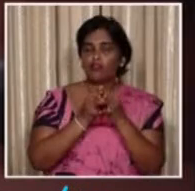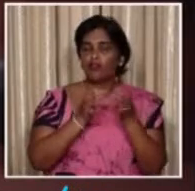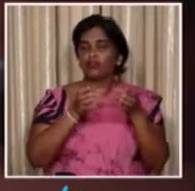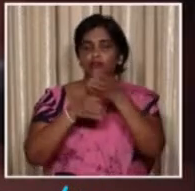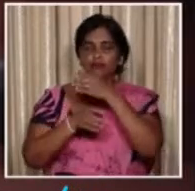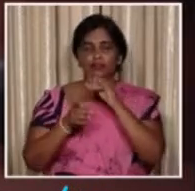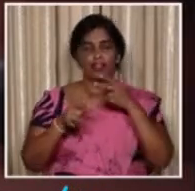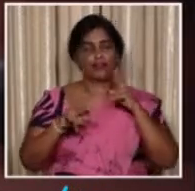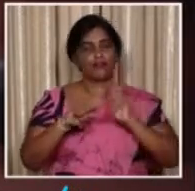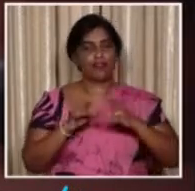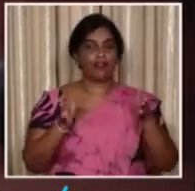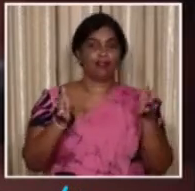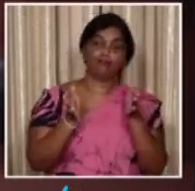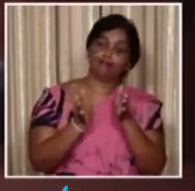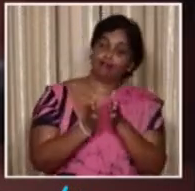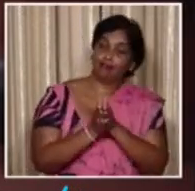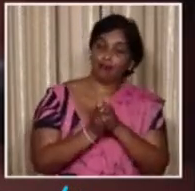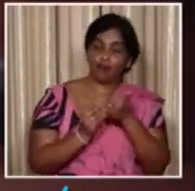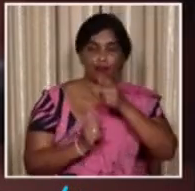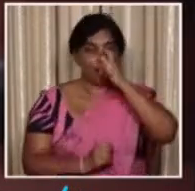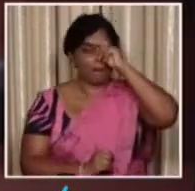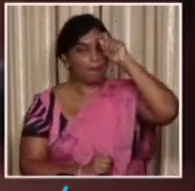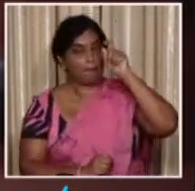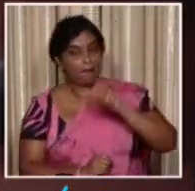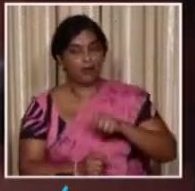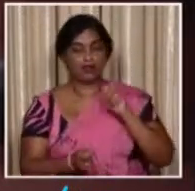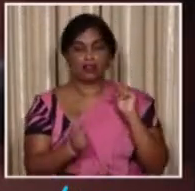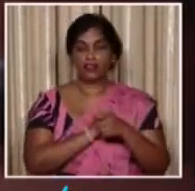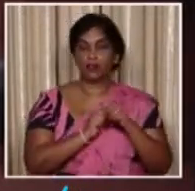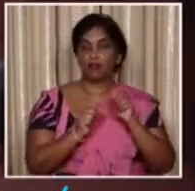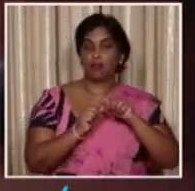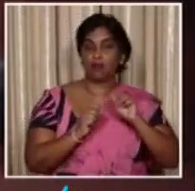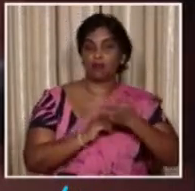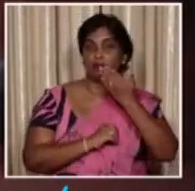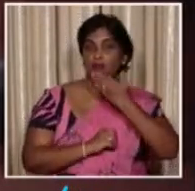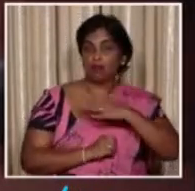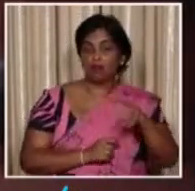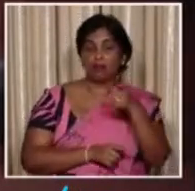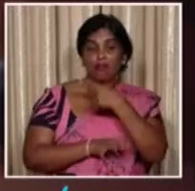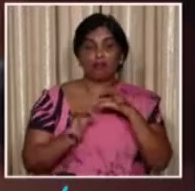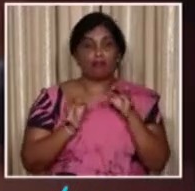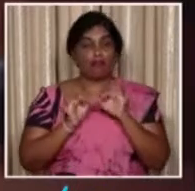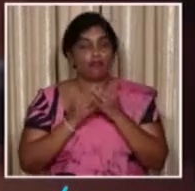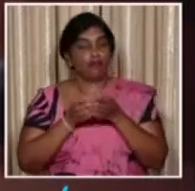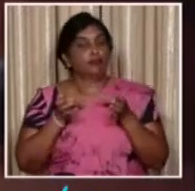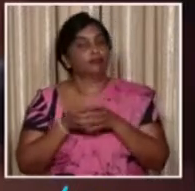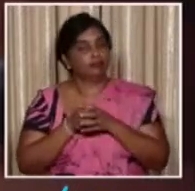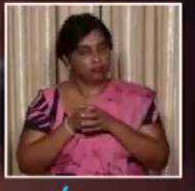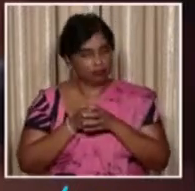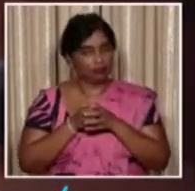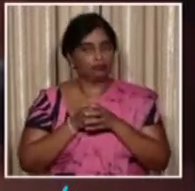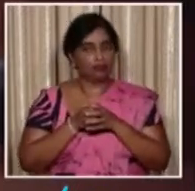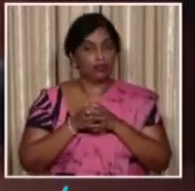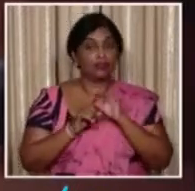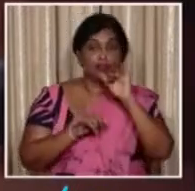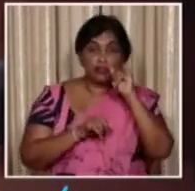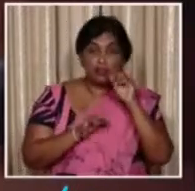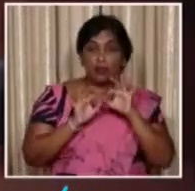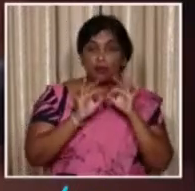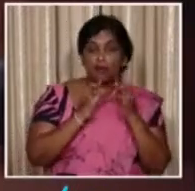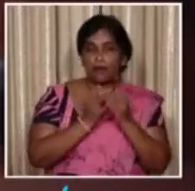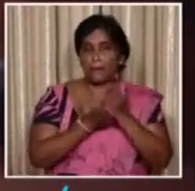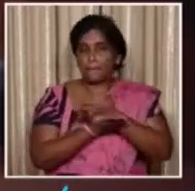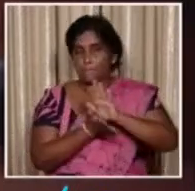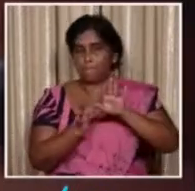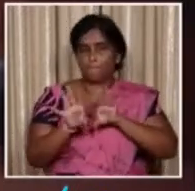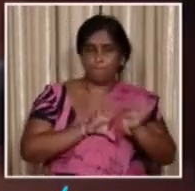एक विलावक इतम महत्व क्रिकेट बोर्ड के पलव हरीम सद मे पौल एकट कटयत कर समारवीट मे पौल बेदिल